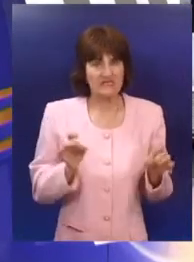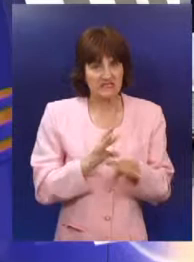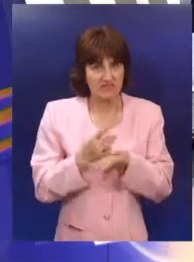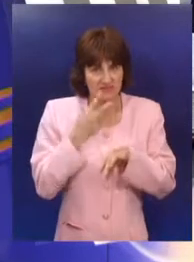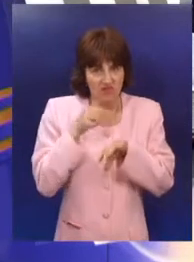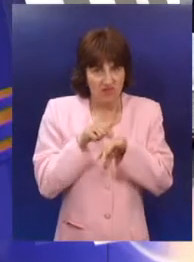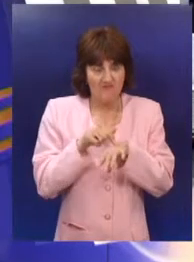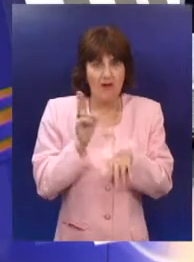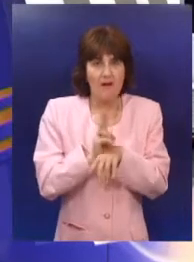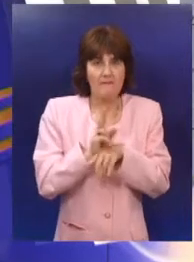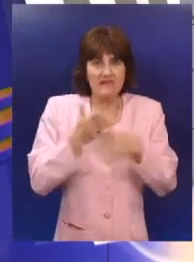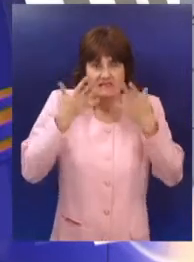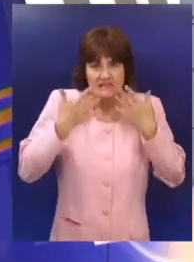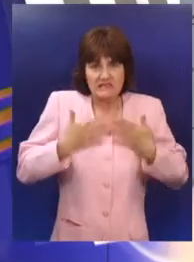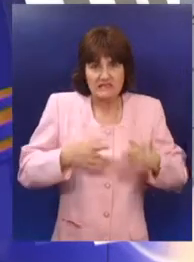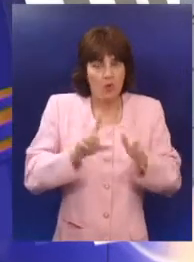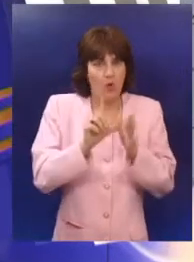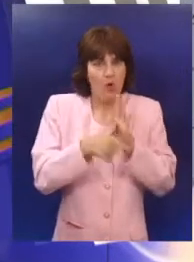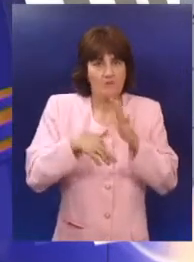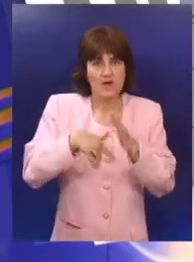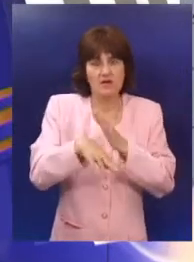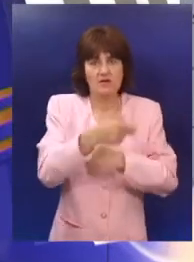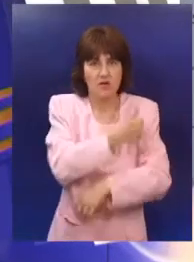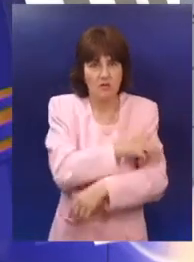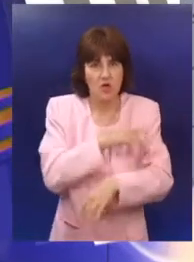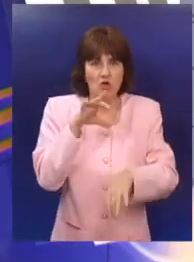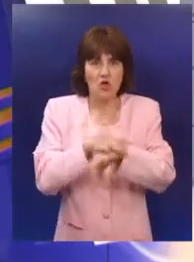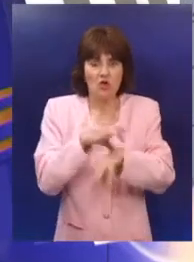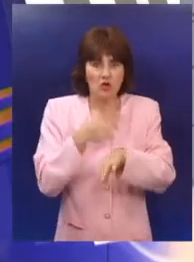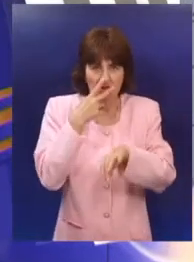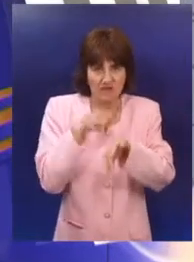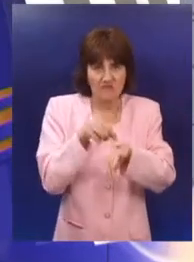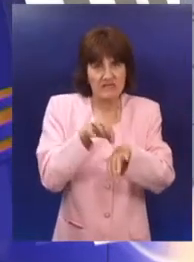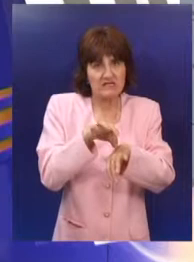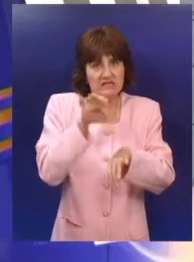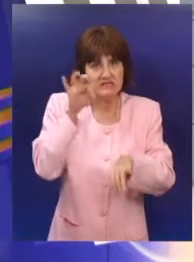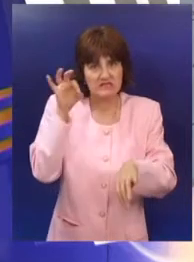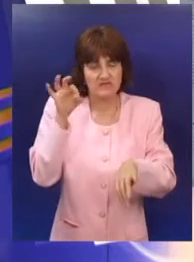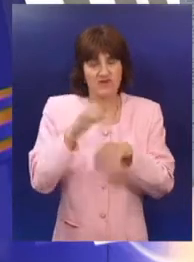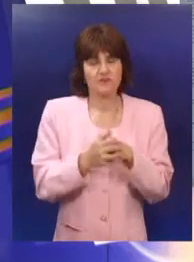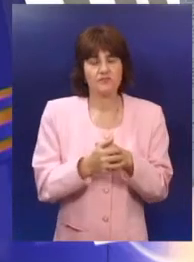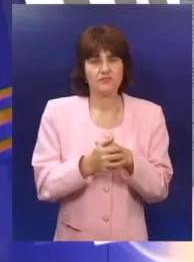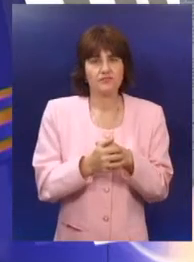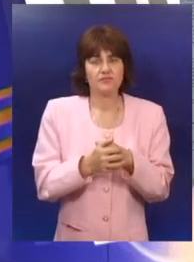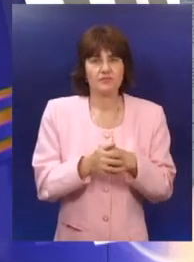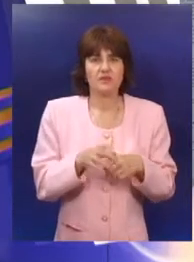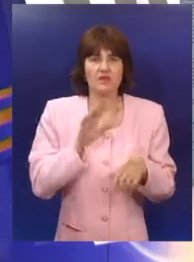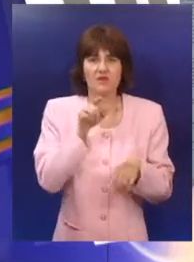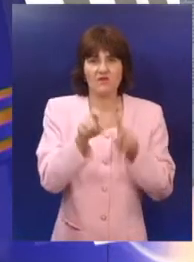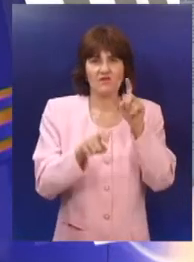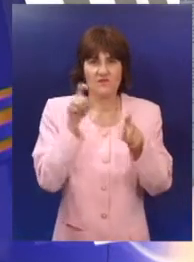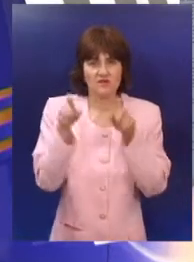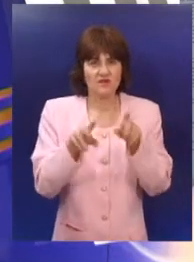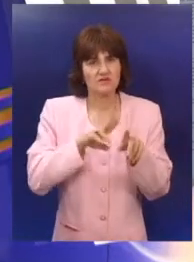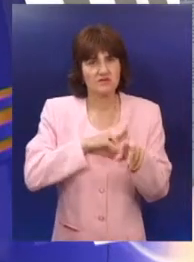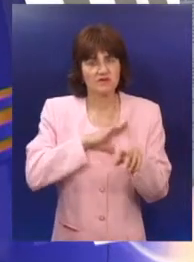više sreće i krpelja primete na vreme, odmah treba da se jave doktoru kako bi on bio izvađen. Veliki broj krpelja zaražen